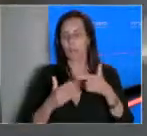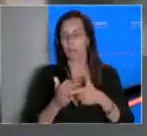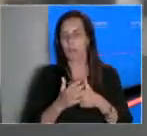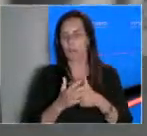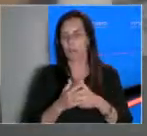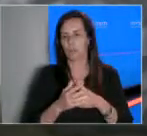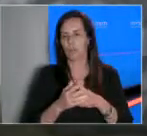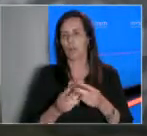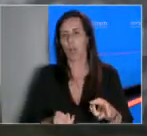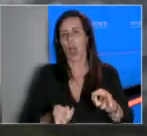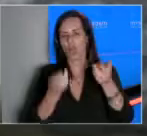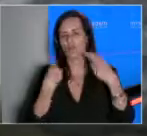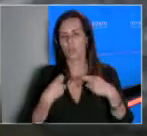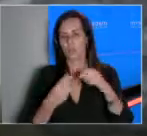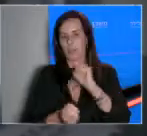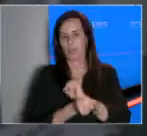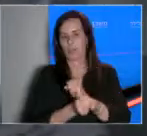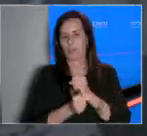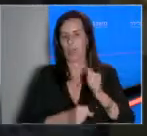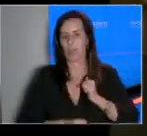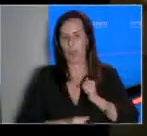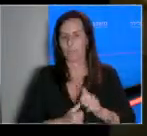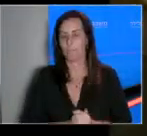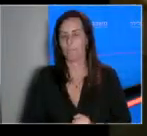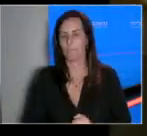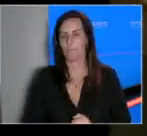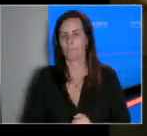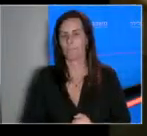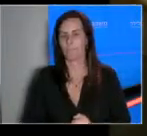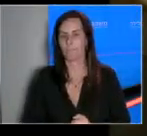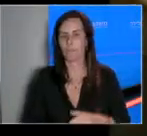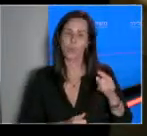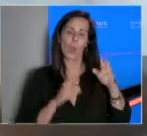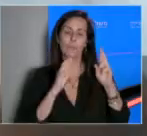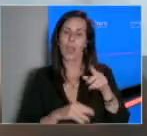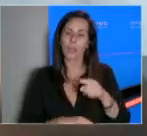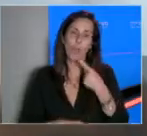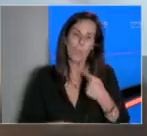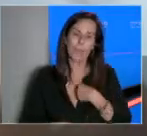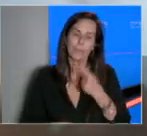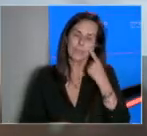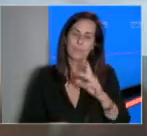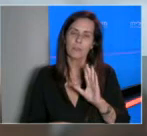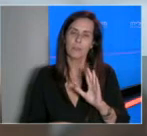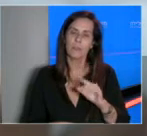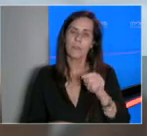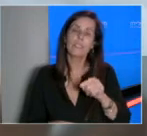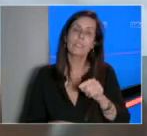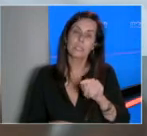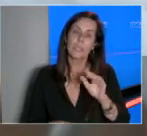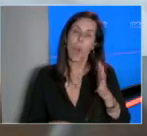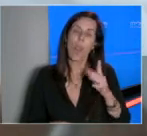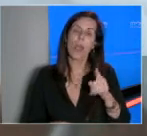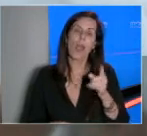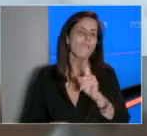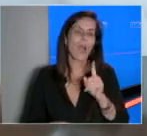של השוויית השבויים והנעדרים. אבל את לא, זאת אומרת, את אומרת לי, תשמע, אני, זה יכול לקרות,